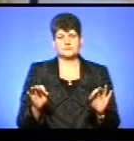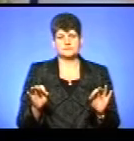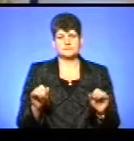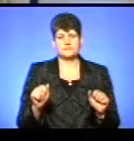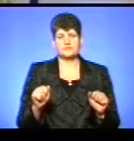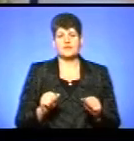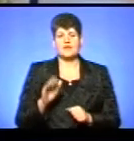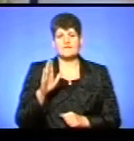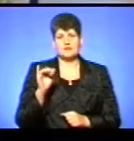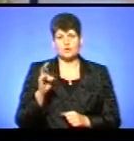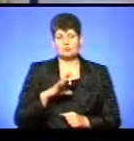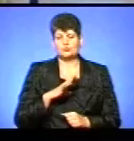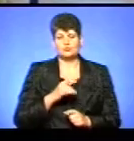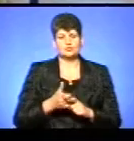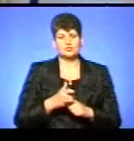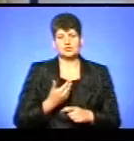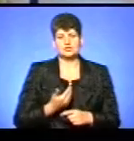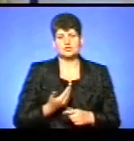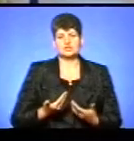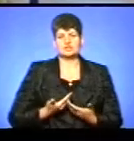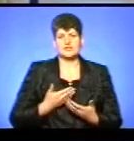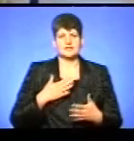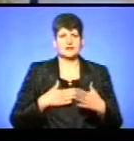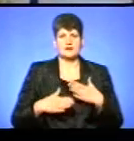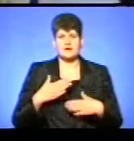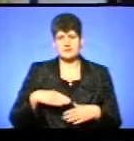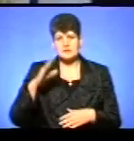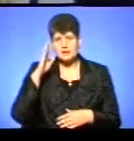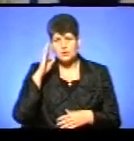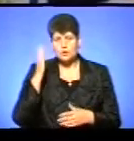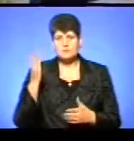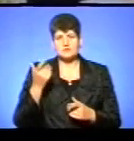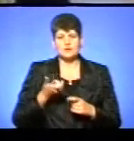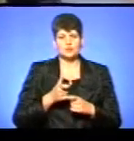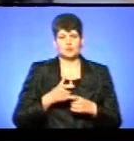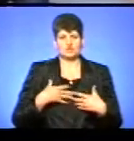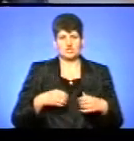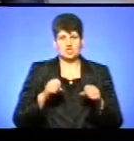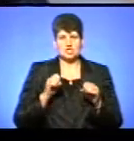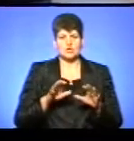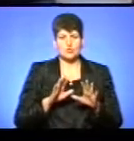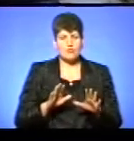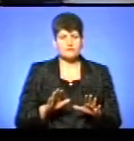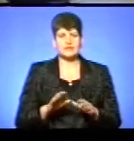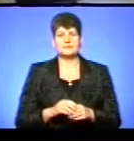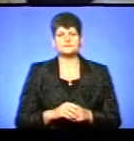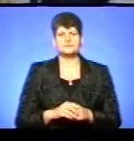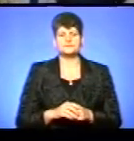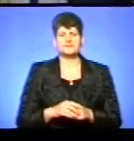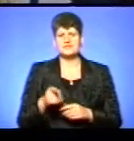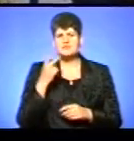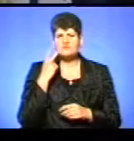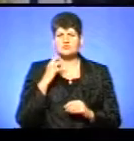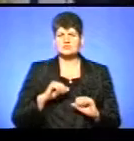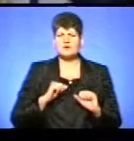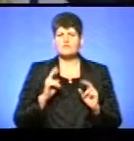Віктор був дуже життєрадісний хлопець, дуже жартовний, тобто він завжди